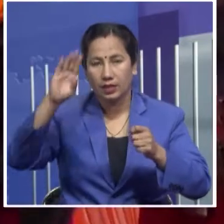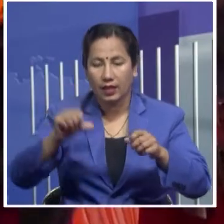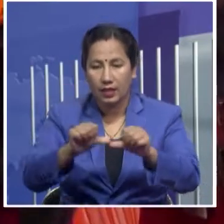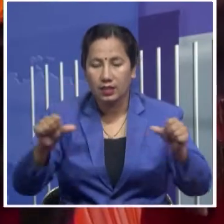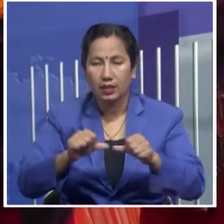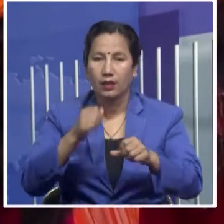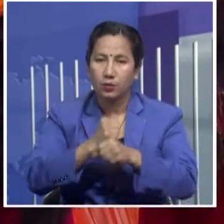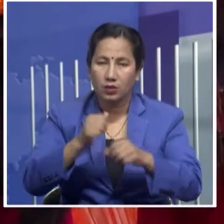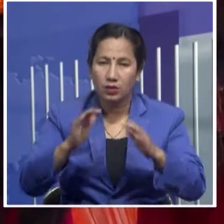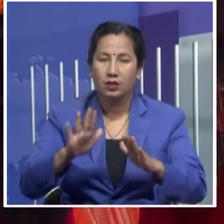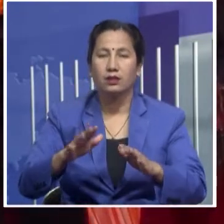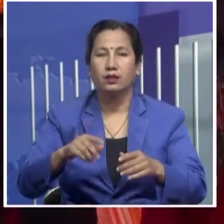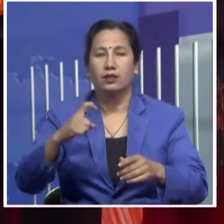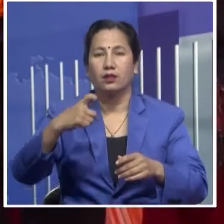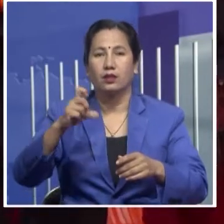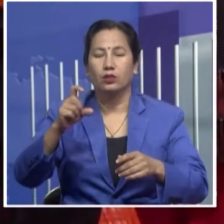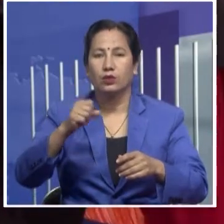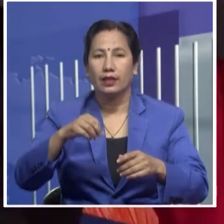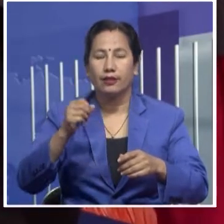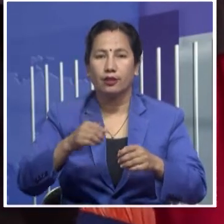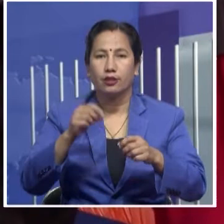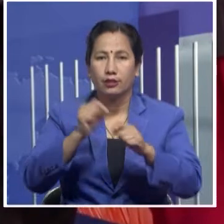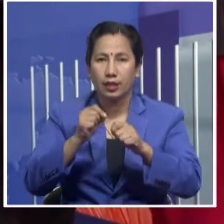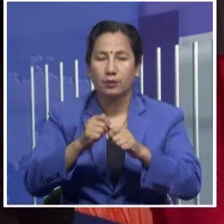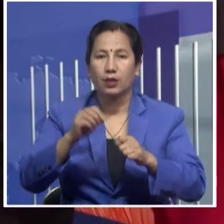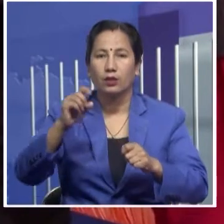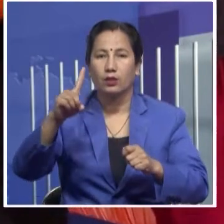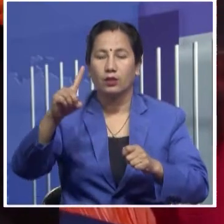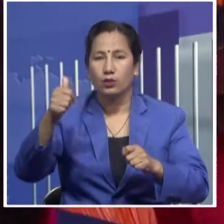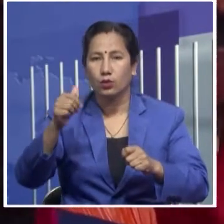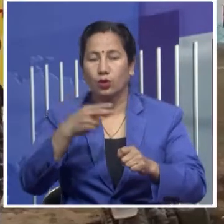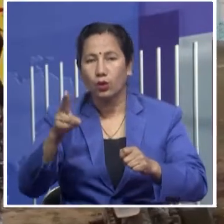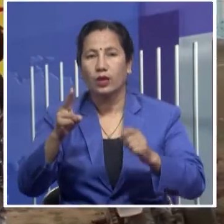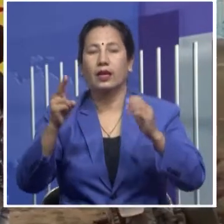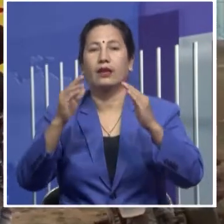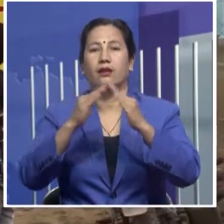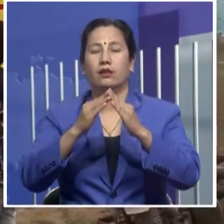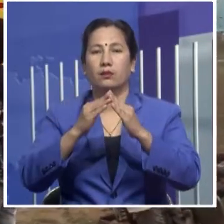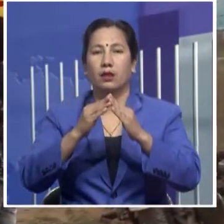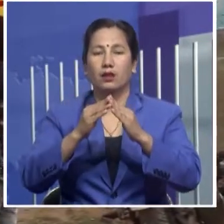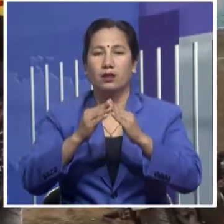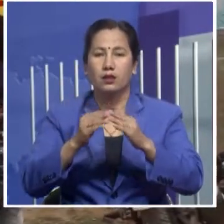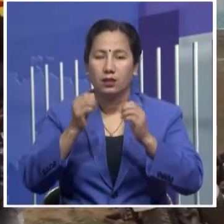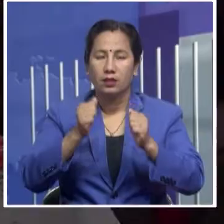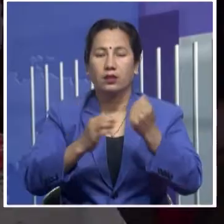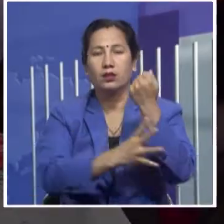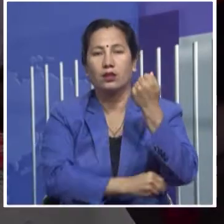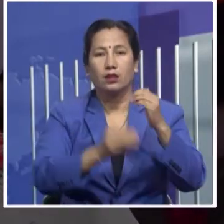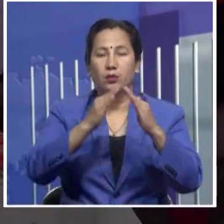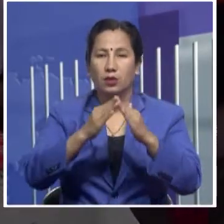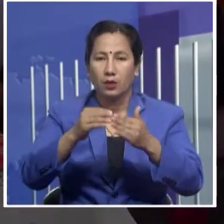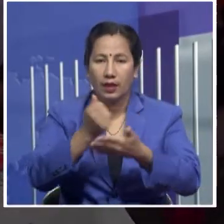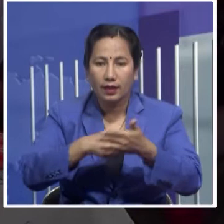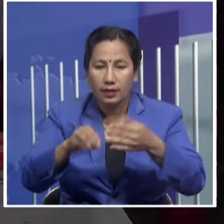निर्माण गरिएको हो। खजुरा 3B बोरिङमा तयार पारिएको 16 घर औपचारिक कार्यक्रम गरी आश्रित परिवारलाई हस्तान्तरण गरिएको